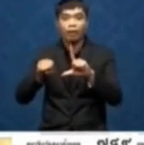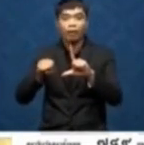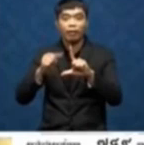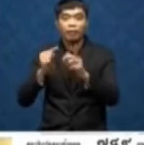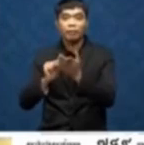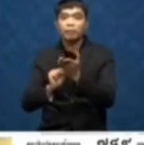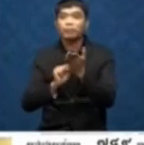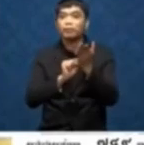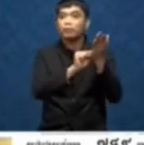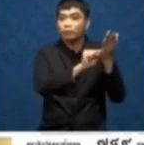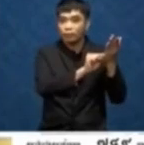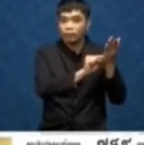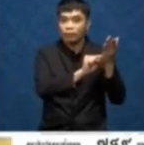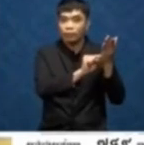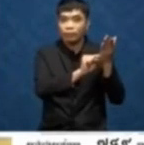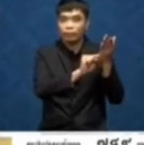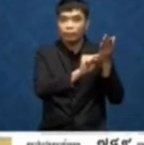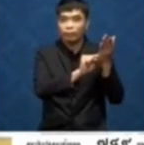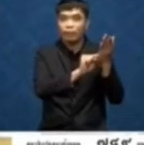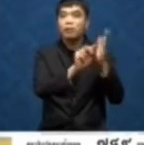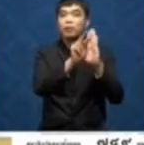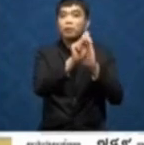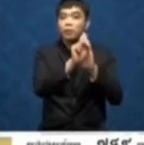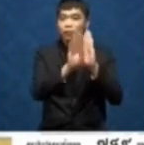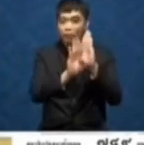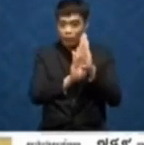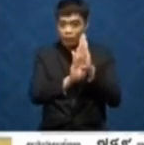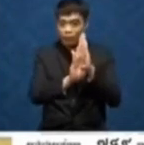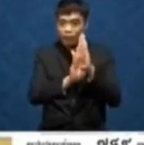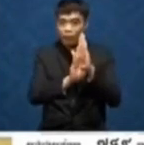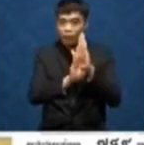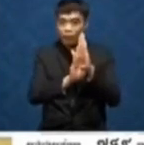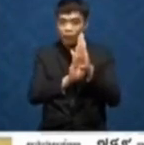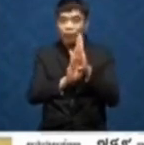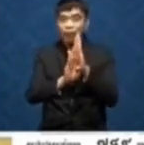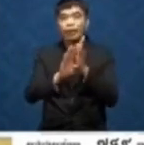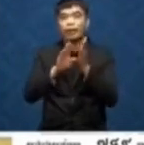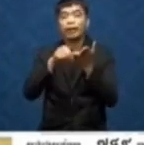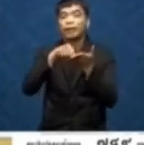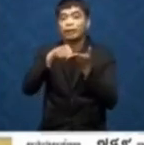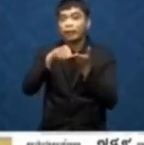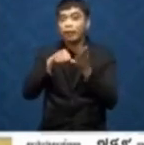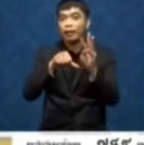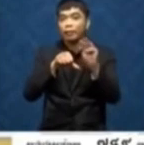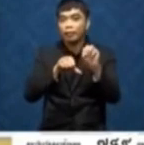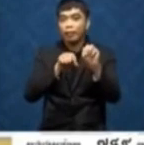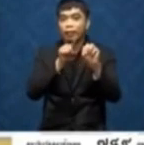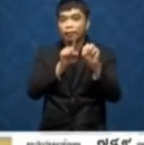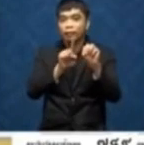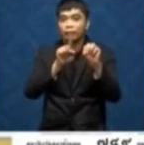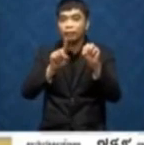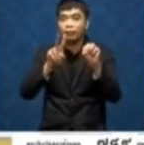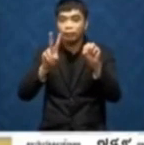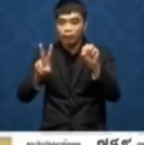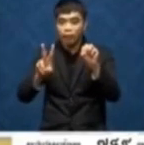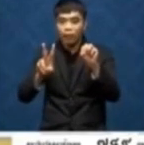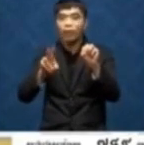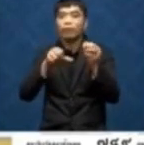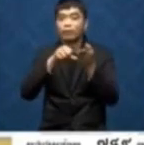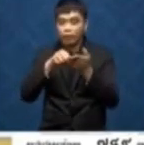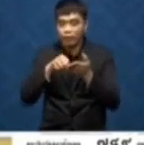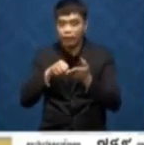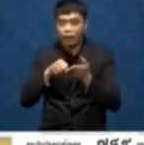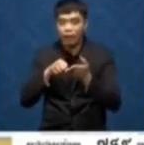นอมีนโยบายที่จะแก้ไขมาตรา112ซึ่งขัดกับ